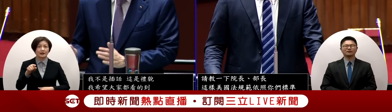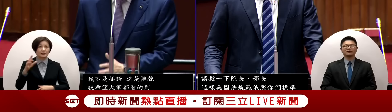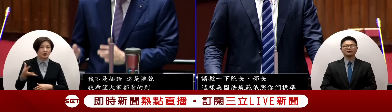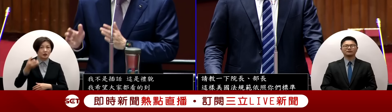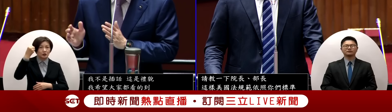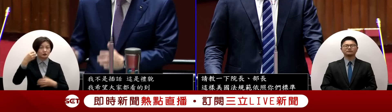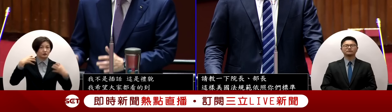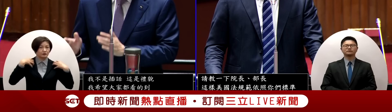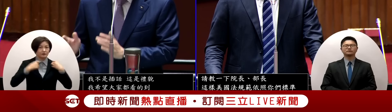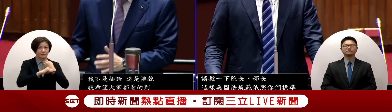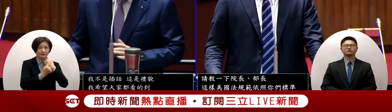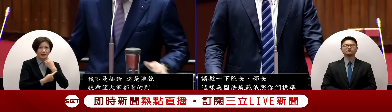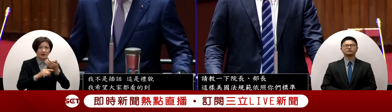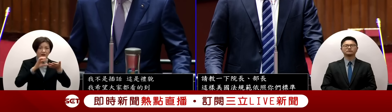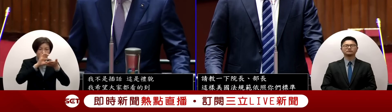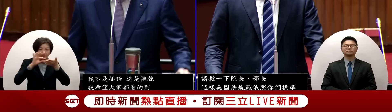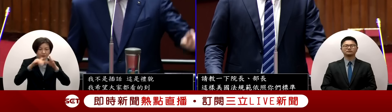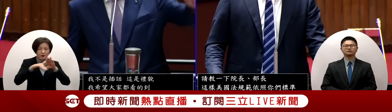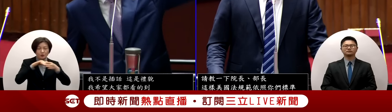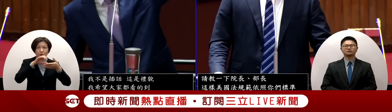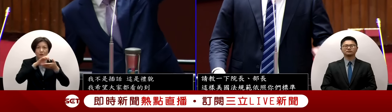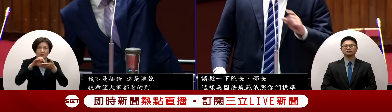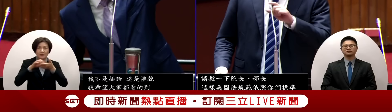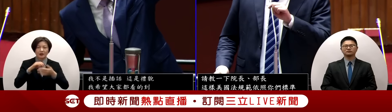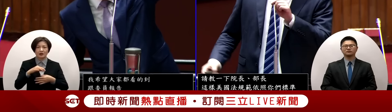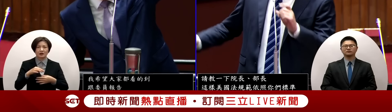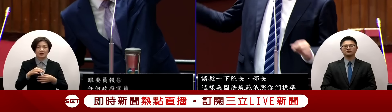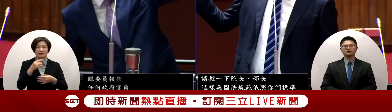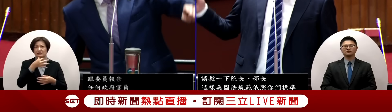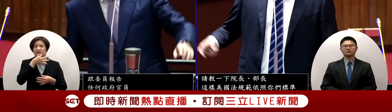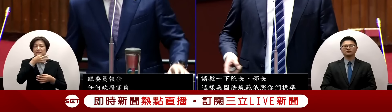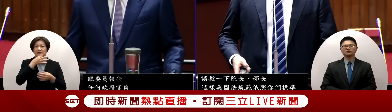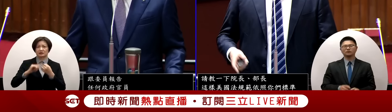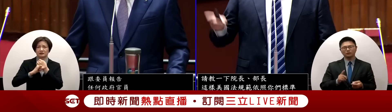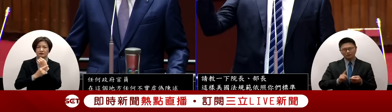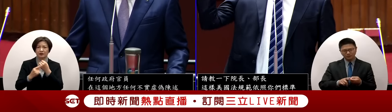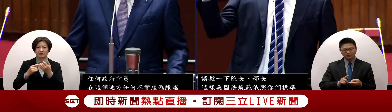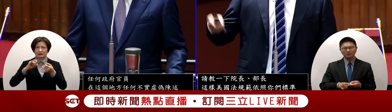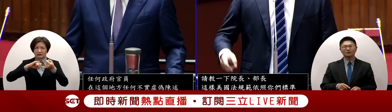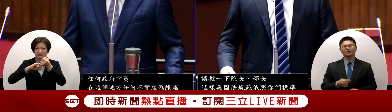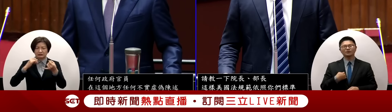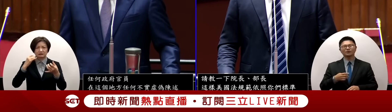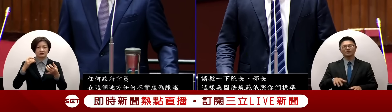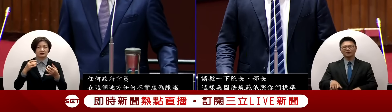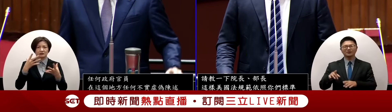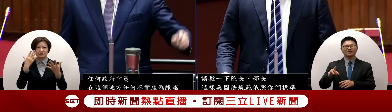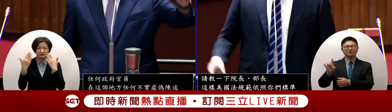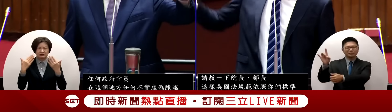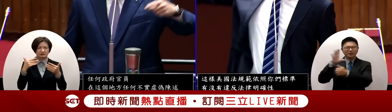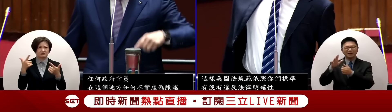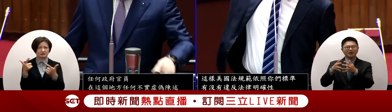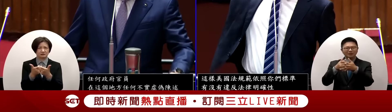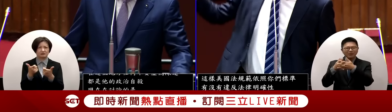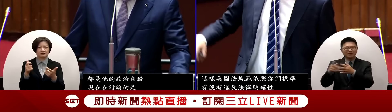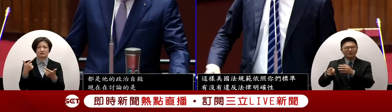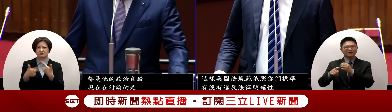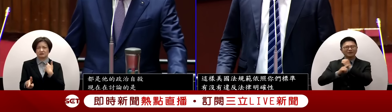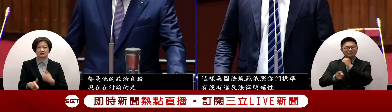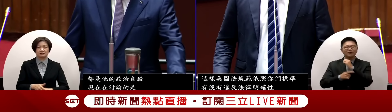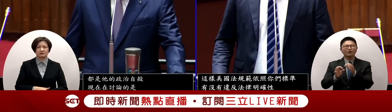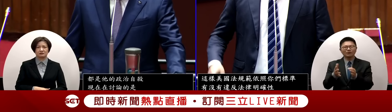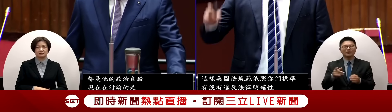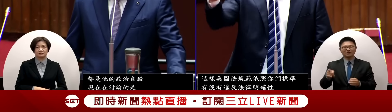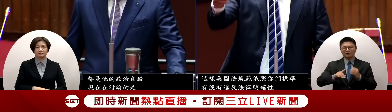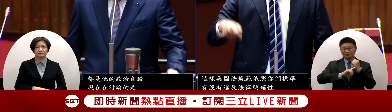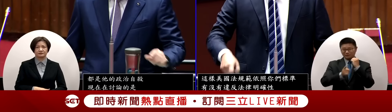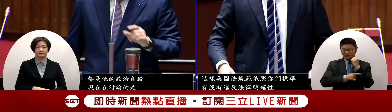使法里面的文字违反法律明确性。 对啊， 我是在讨论美国联邦的法律啊。 我为什么会援引这个？因为他的法律构成要